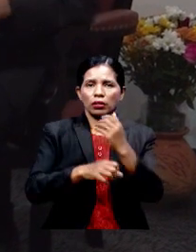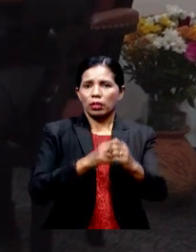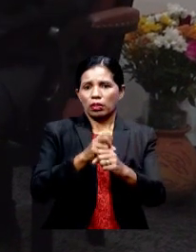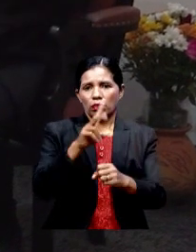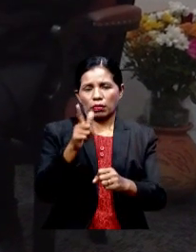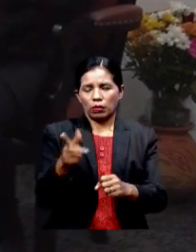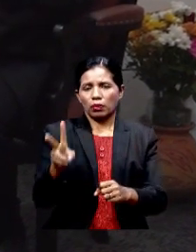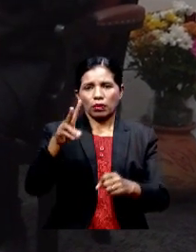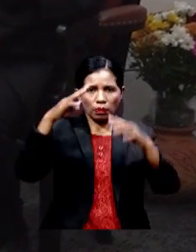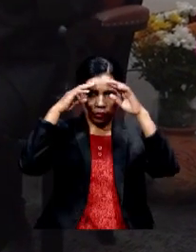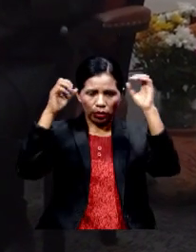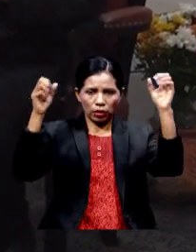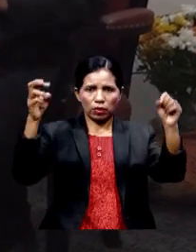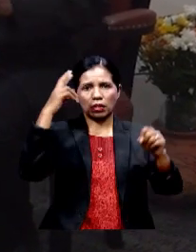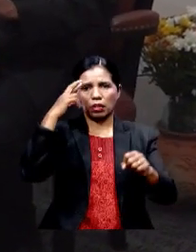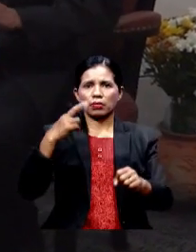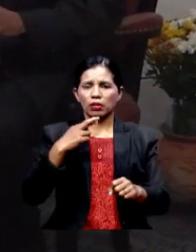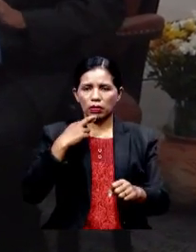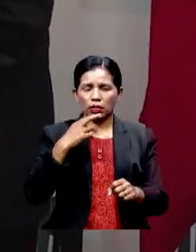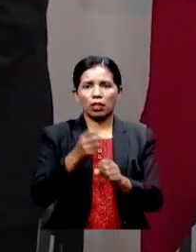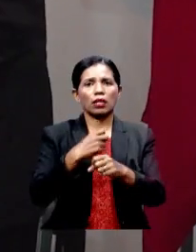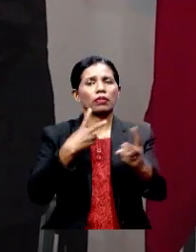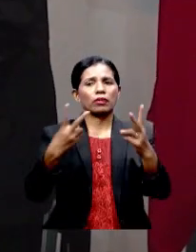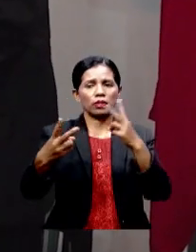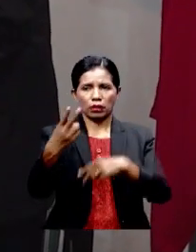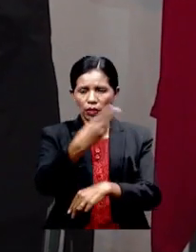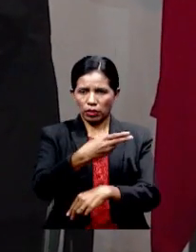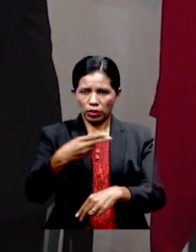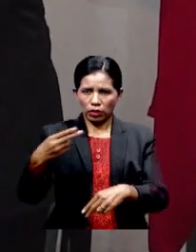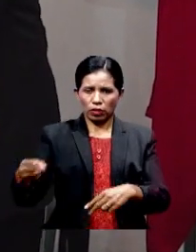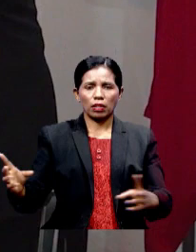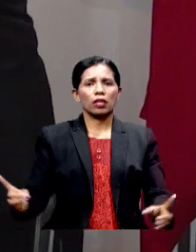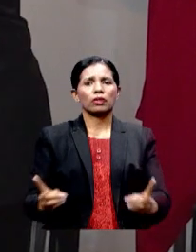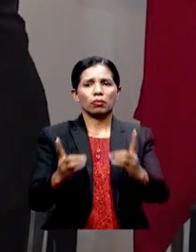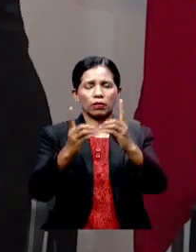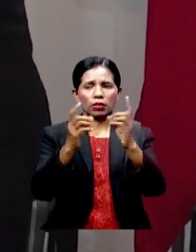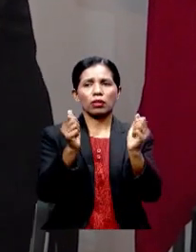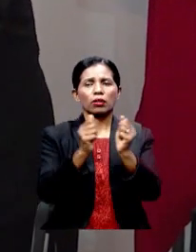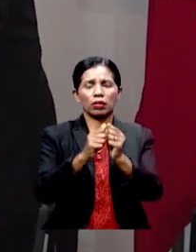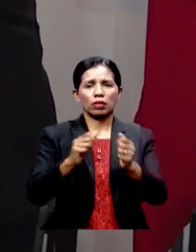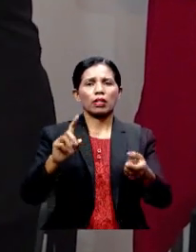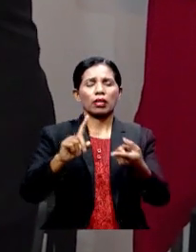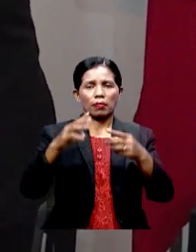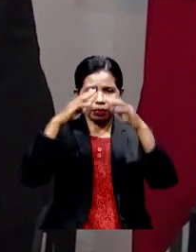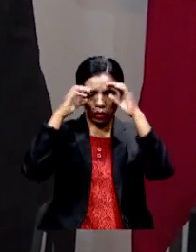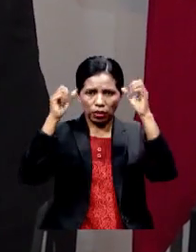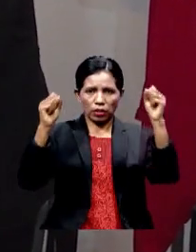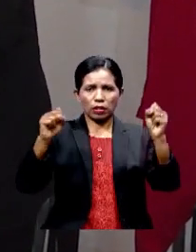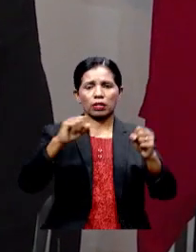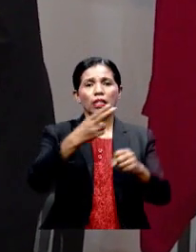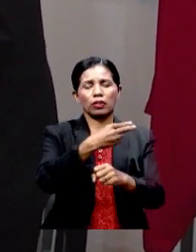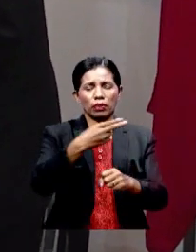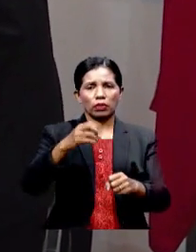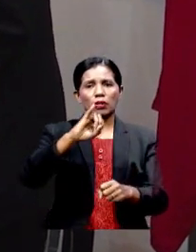rua, Presiden Republika Zuzaram Zorta halau visita ba Indonesia no hasoro malo honi homologu Presiden Republika